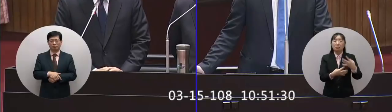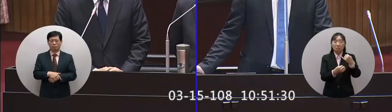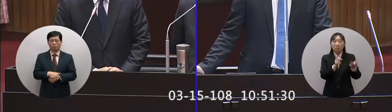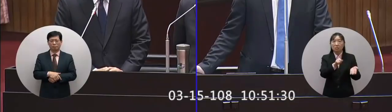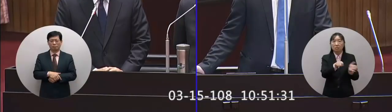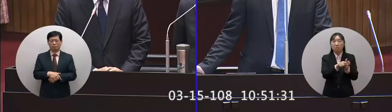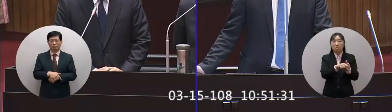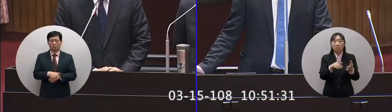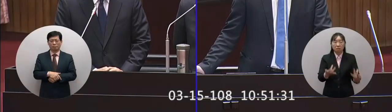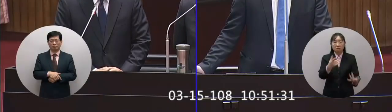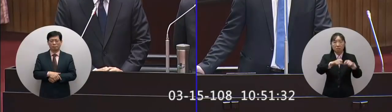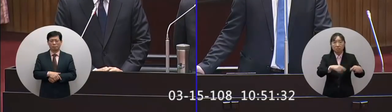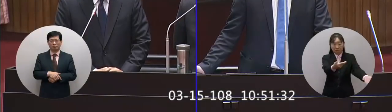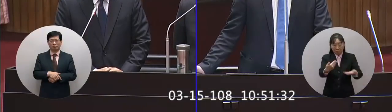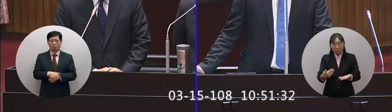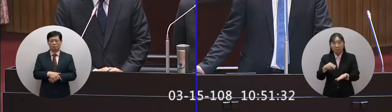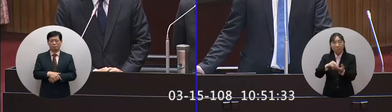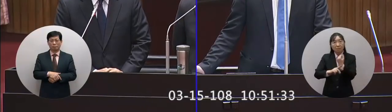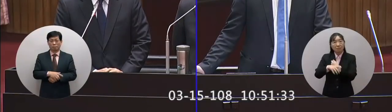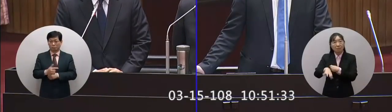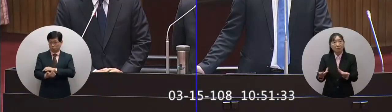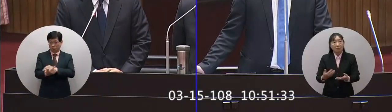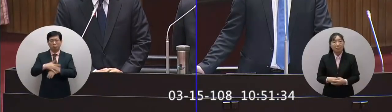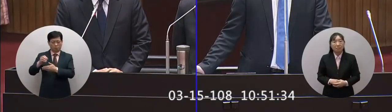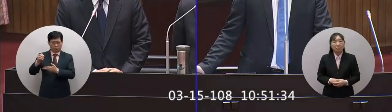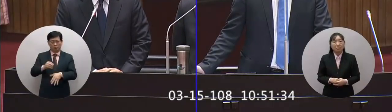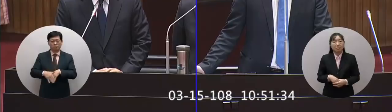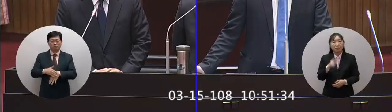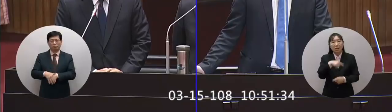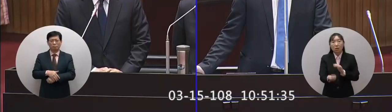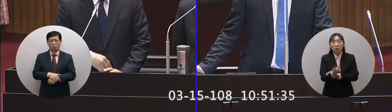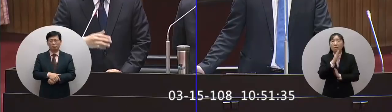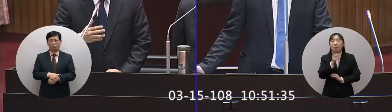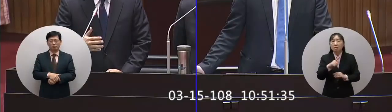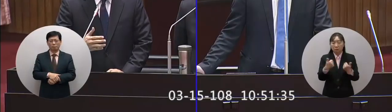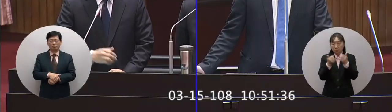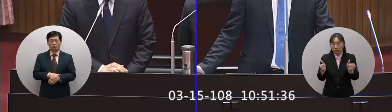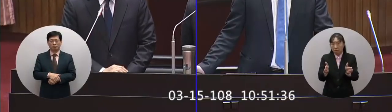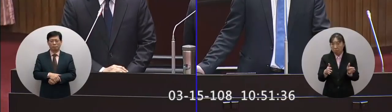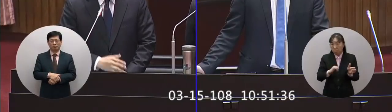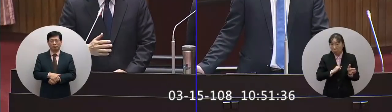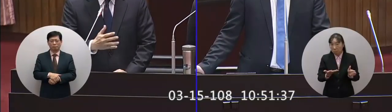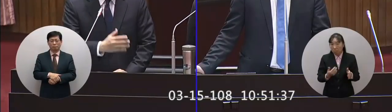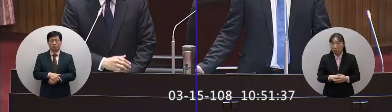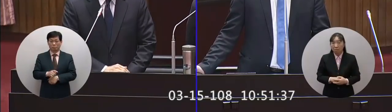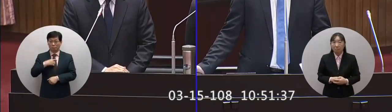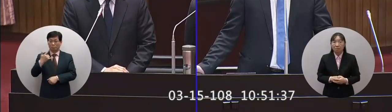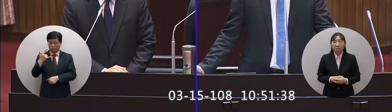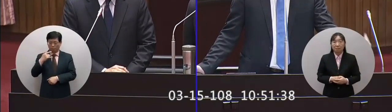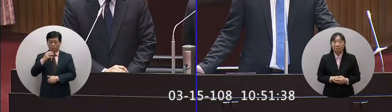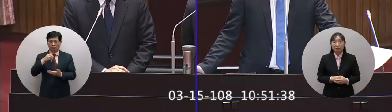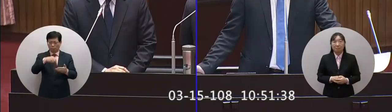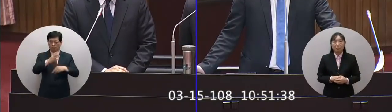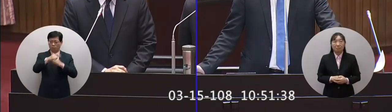到草案会送到立法院来？ 我们很快就会送来。 所谓很快，是这个会期送来有没有问题？ 我们还要送